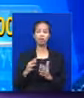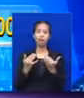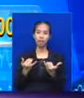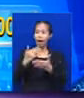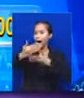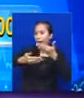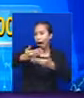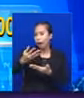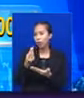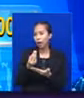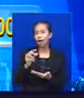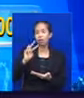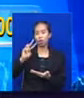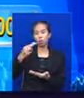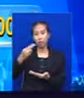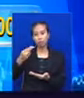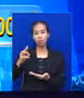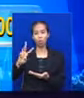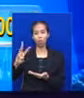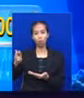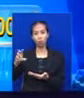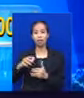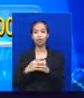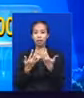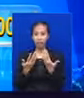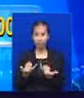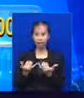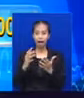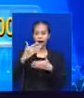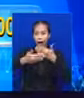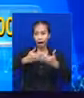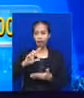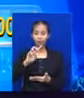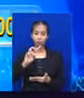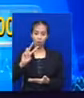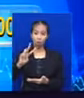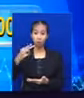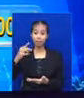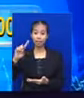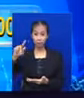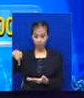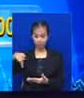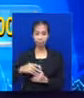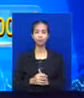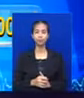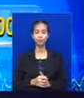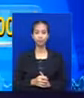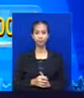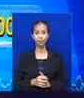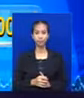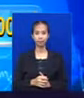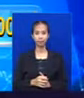ขายออกบาทละ 26,50 บาทส่วนทองรูปพรรณขายออกอยู่ที่บาทละ 21,050 บาทค่ะ